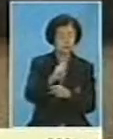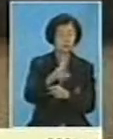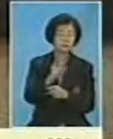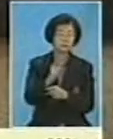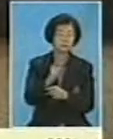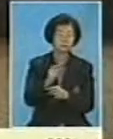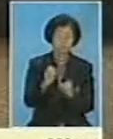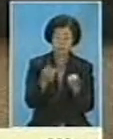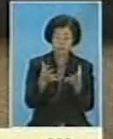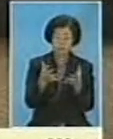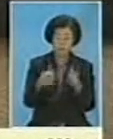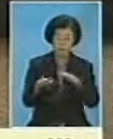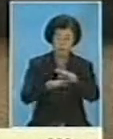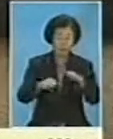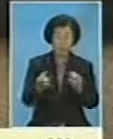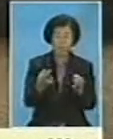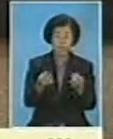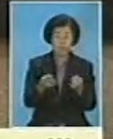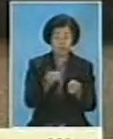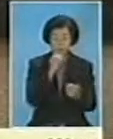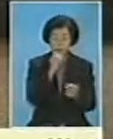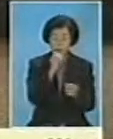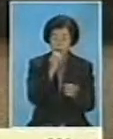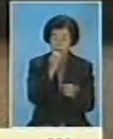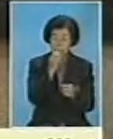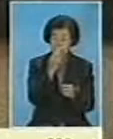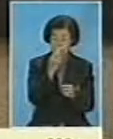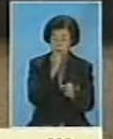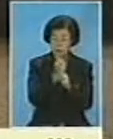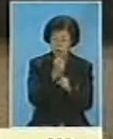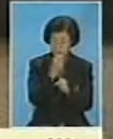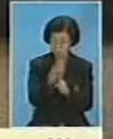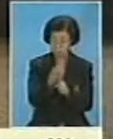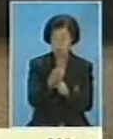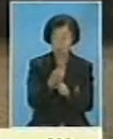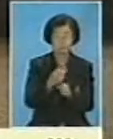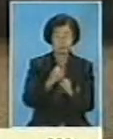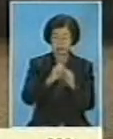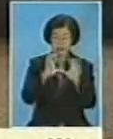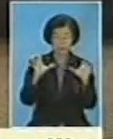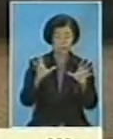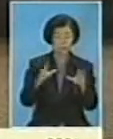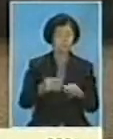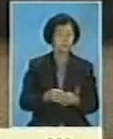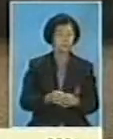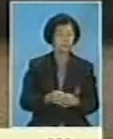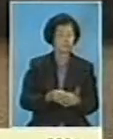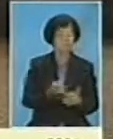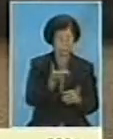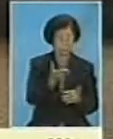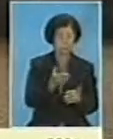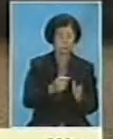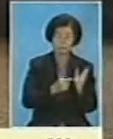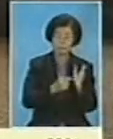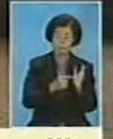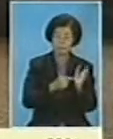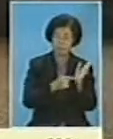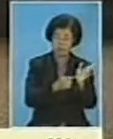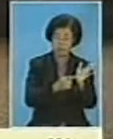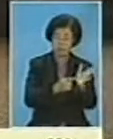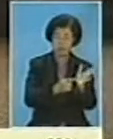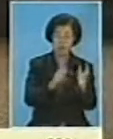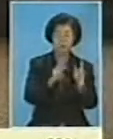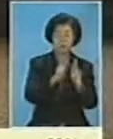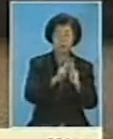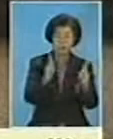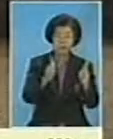ได้มีพยานหลักฐานใดๆมายืนยันให้เห็นเป็นที่ชัดเจนซึ่งแสดงให้เห็นว่าคณะกรรมการปปช.มีเจ